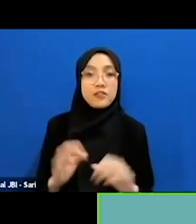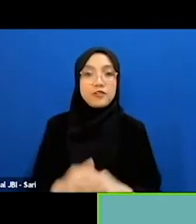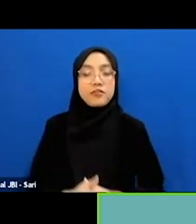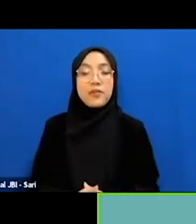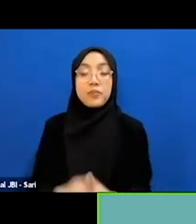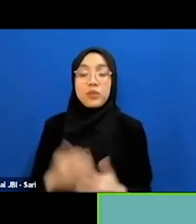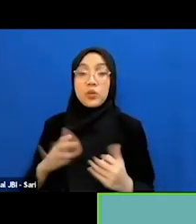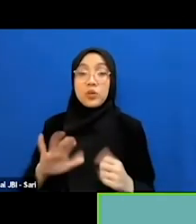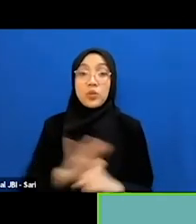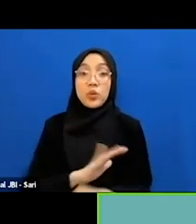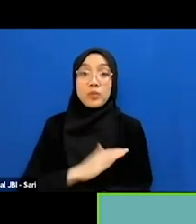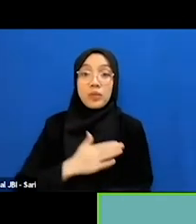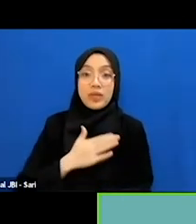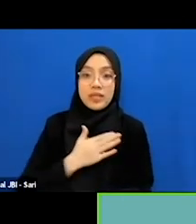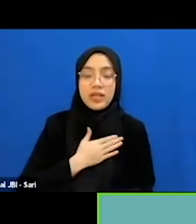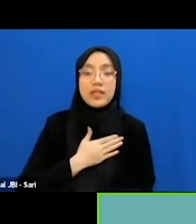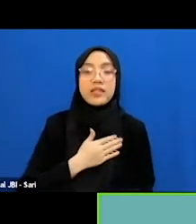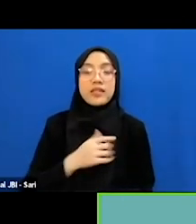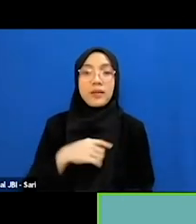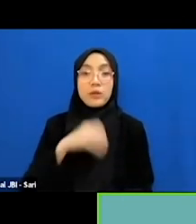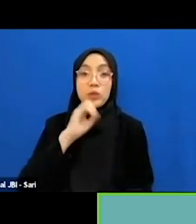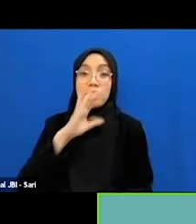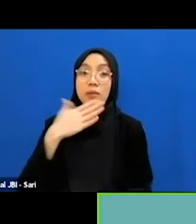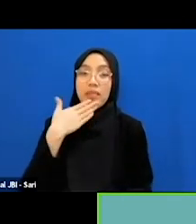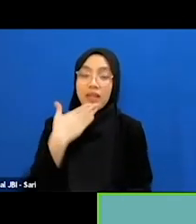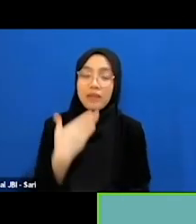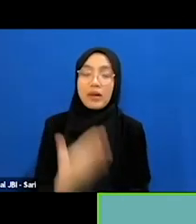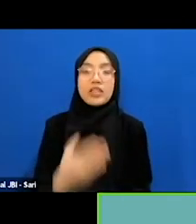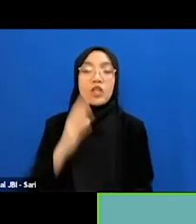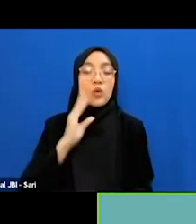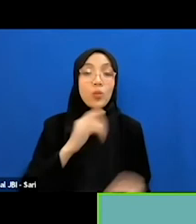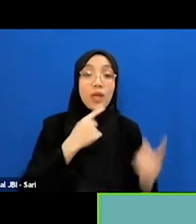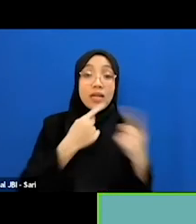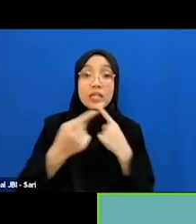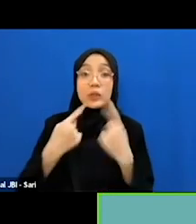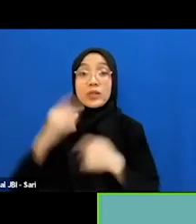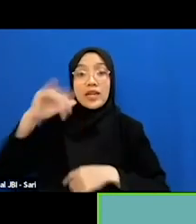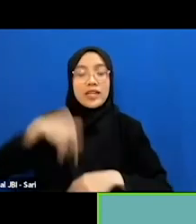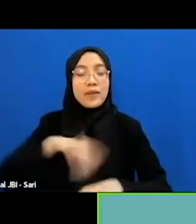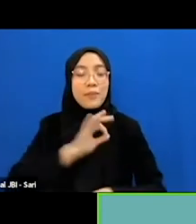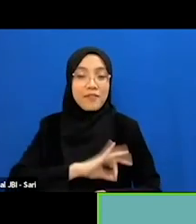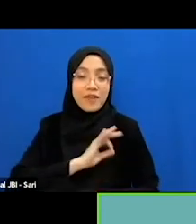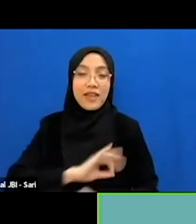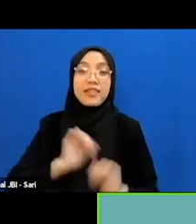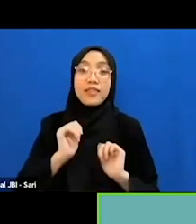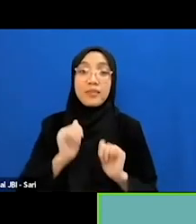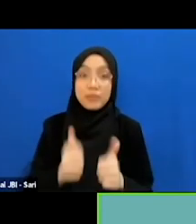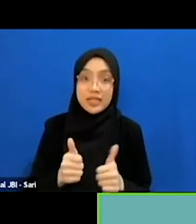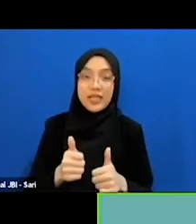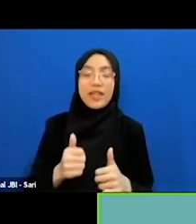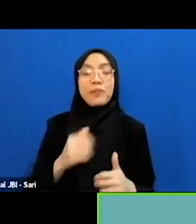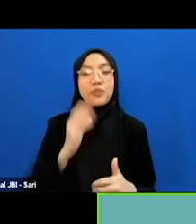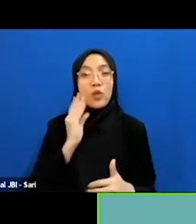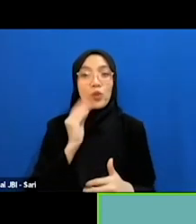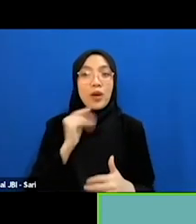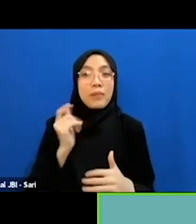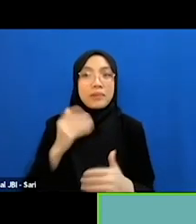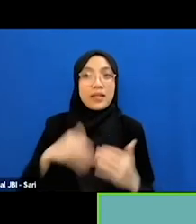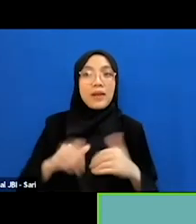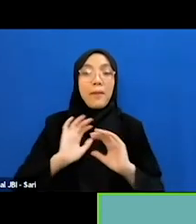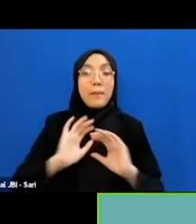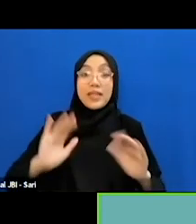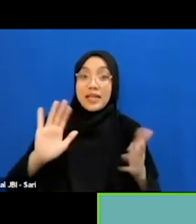dari saya Sekian dulu juga sekali lagi terima kasih semoga diskusi pada hari ini Hai dan semoga akan tetap lebih banyak kesempatan